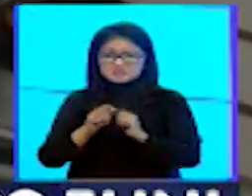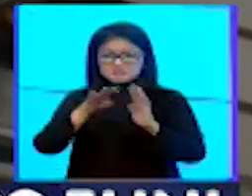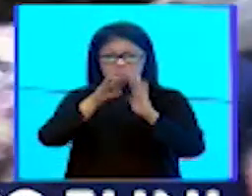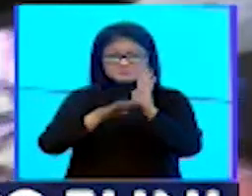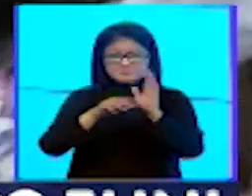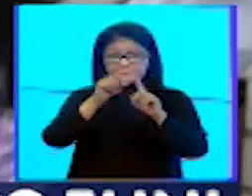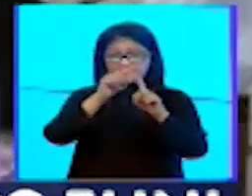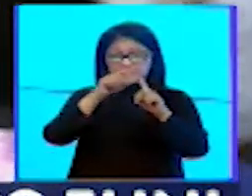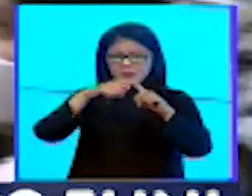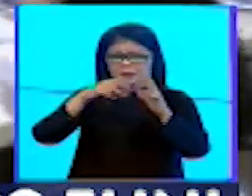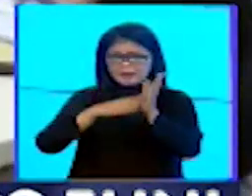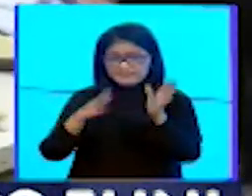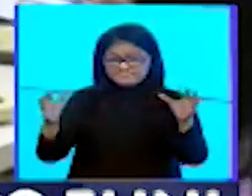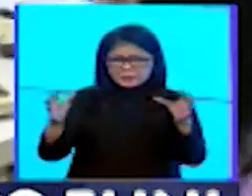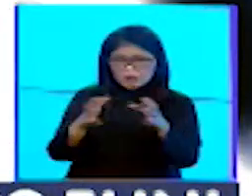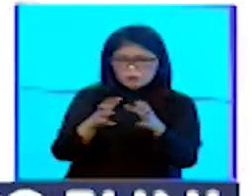hingga 28 Juni.